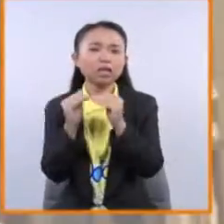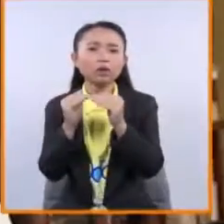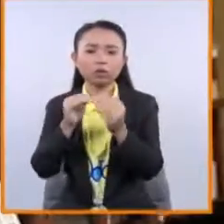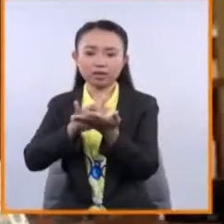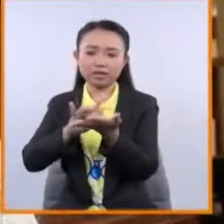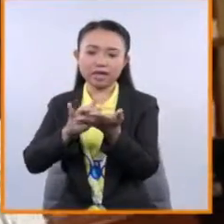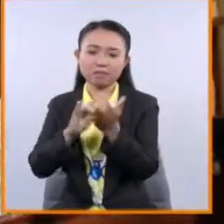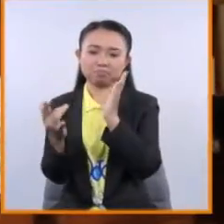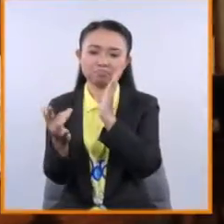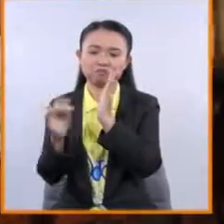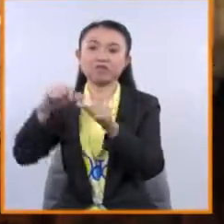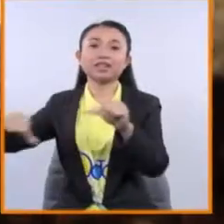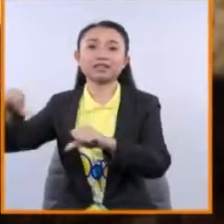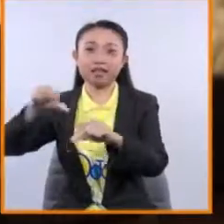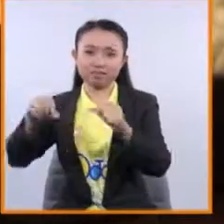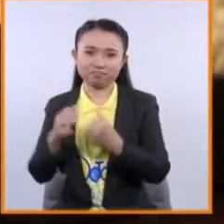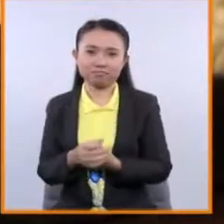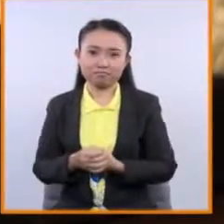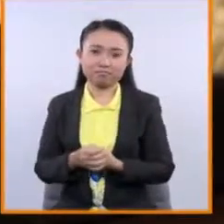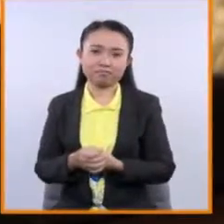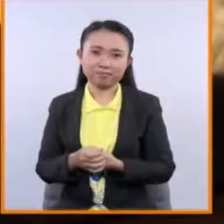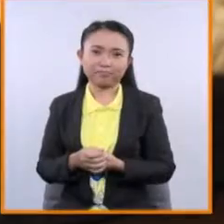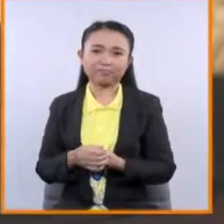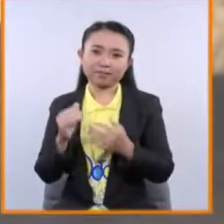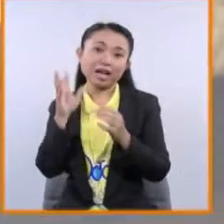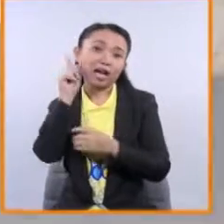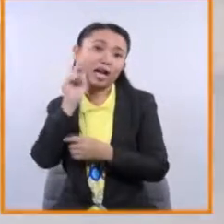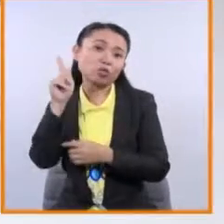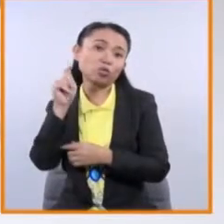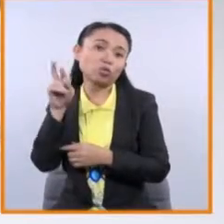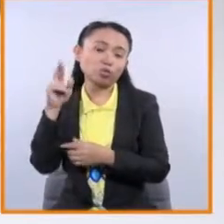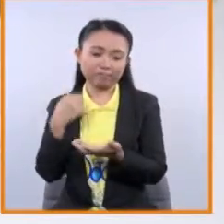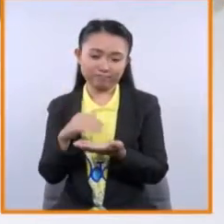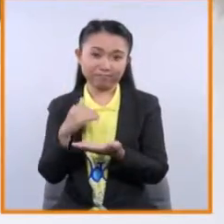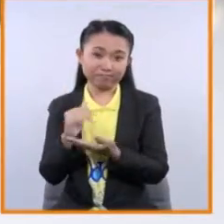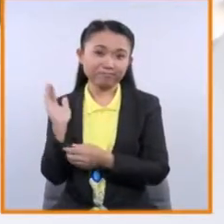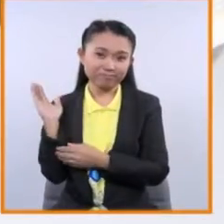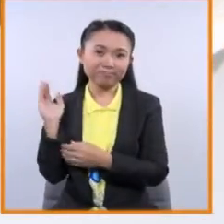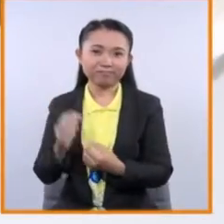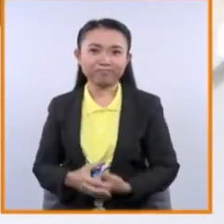ภัทรพงษ์คงทวีถ่ายภาพภวินีแสมสุข True for you รายงาน